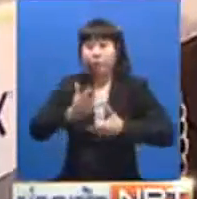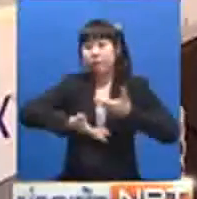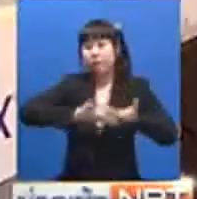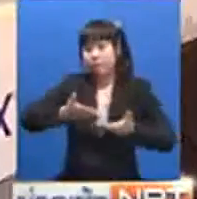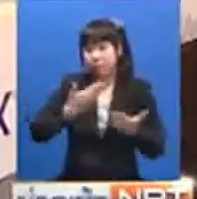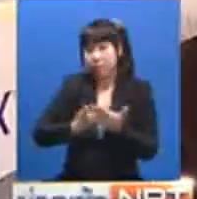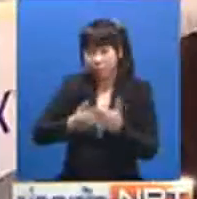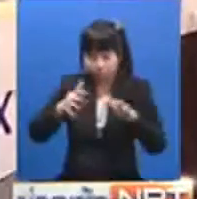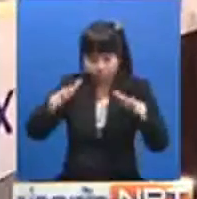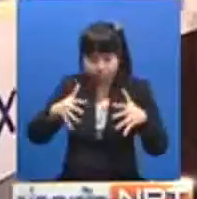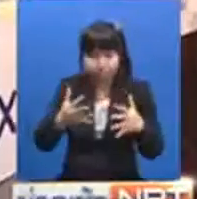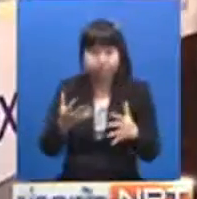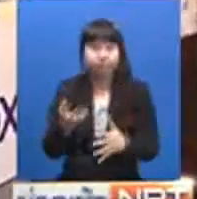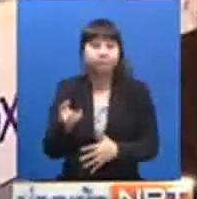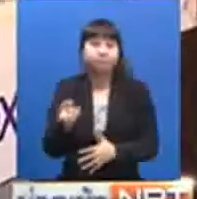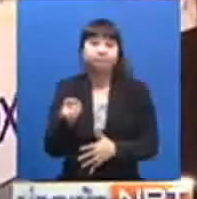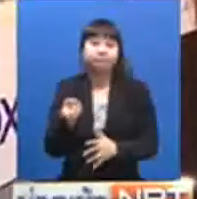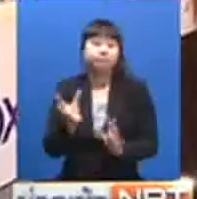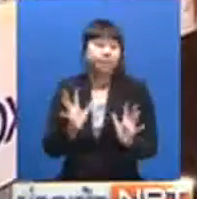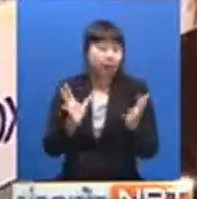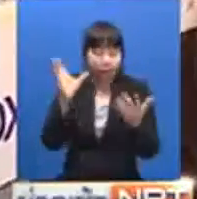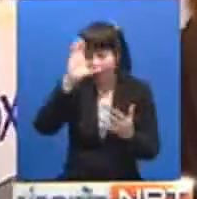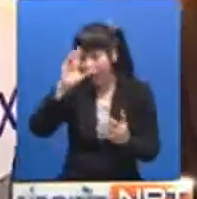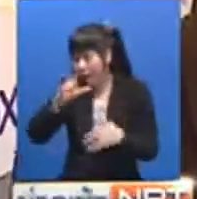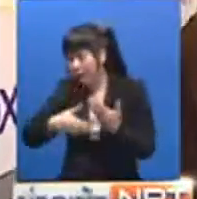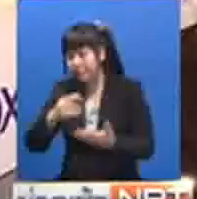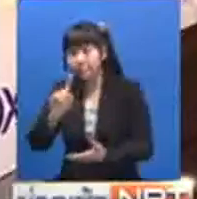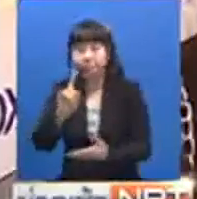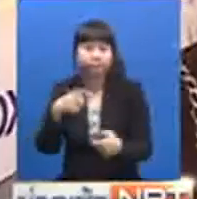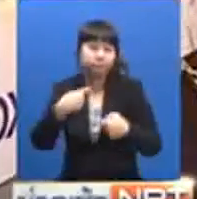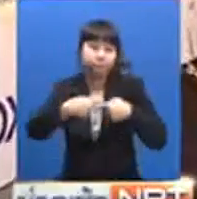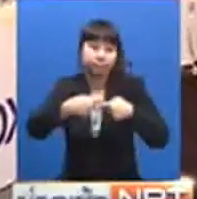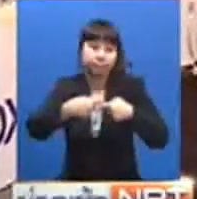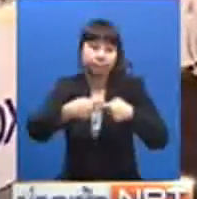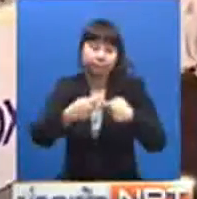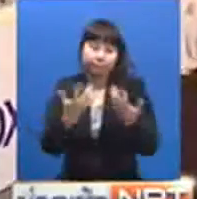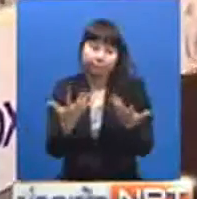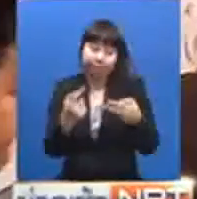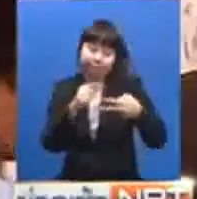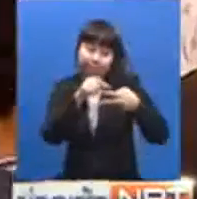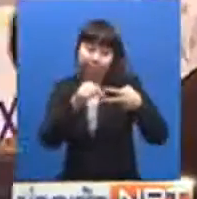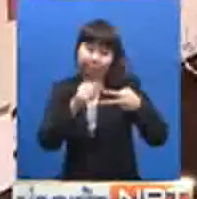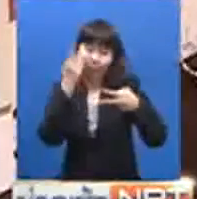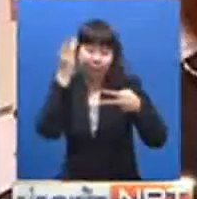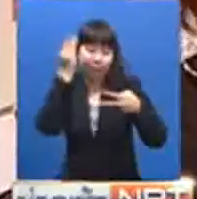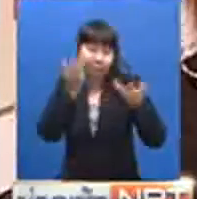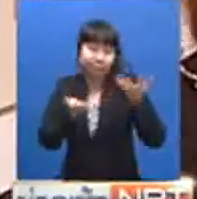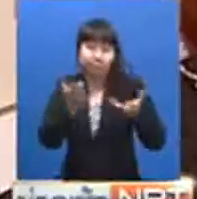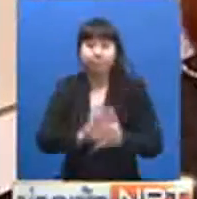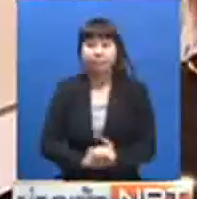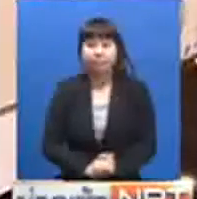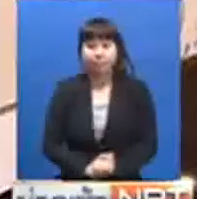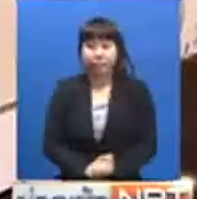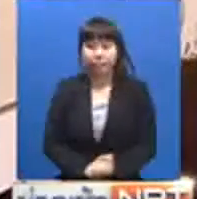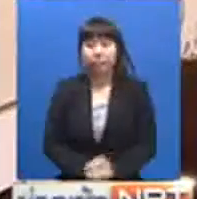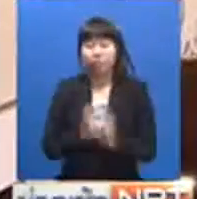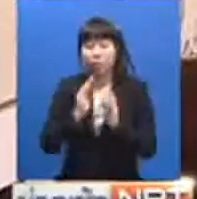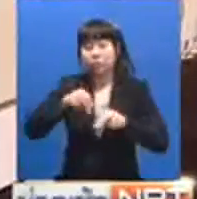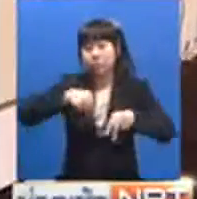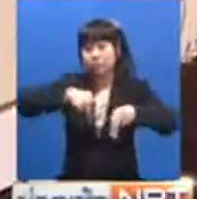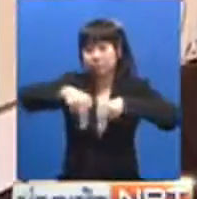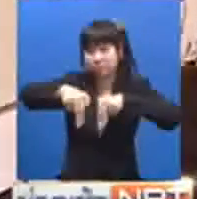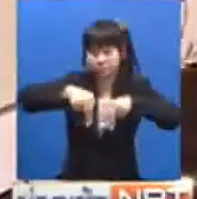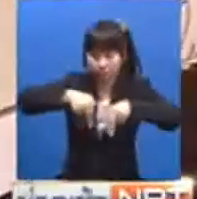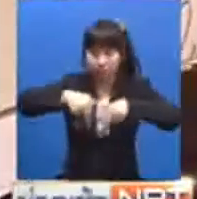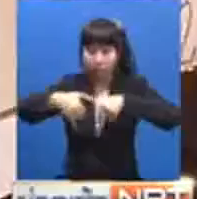พ่อค้าแม่ค้าเขาก็คงจะหาที่ขายยากเนาะมันก็สองแบบแล้วแต่คนคิดเนาะก็คนเดินไปเดินมาสว